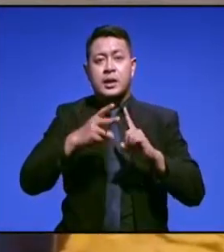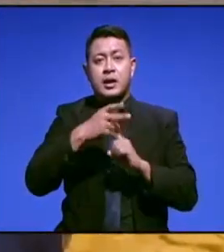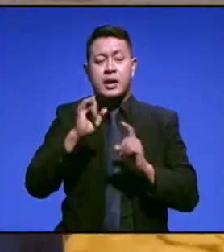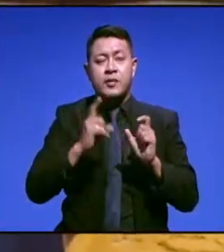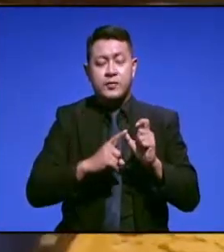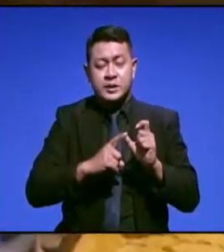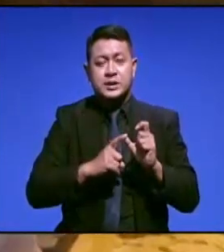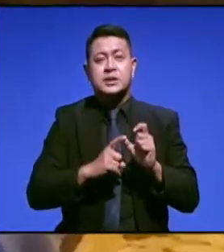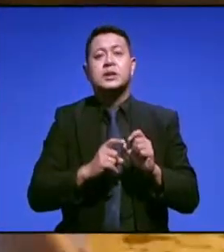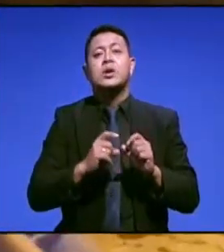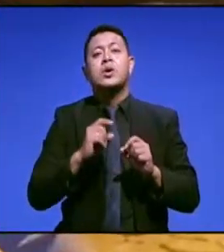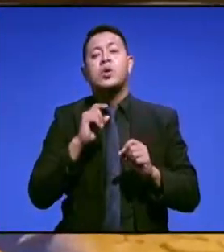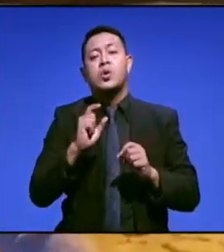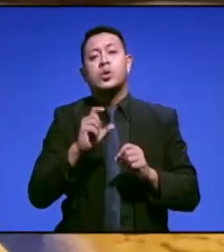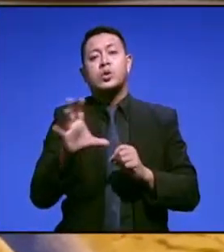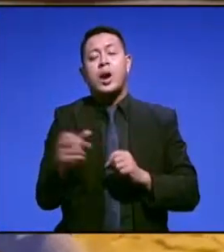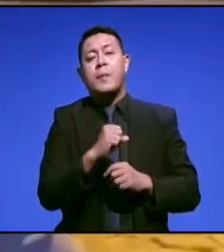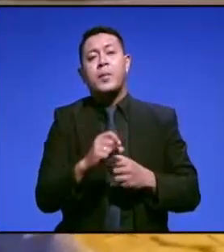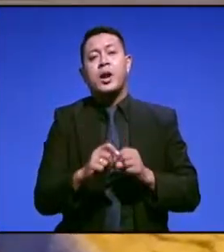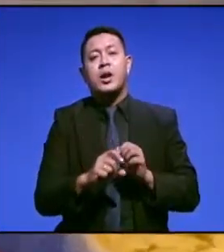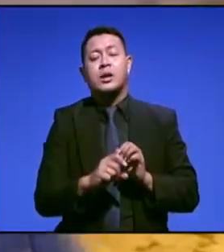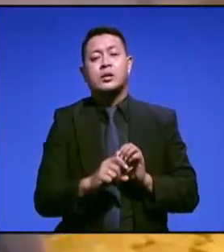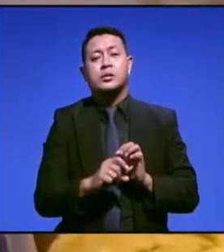Madiun untuk mengambil